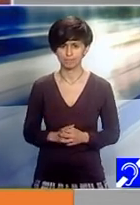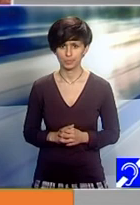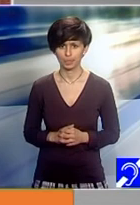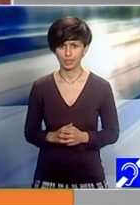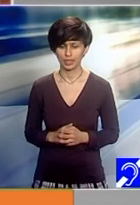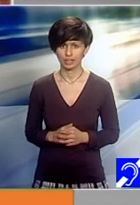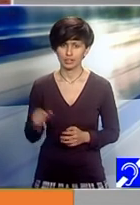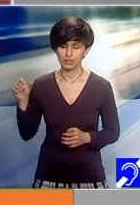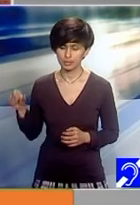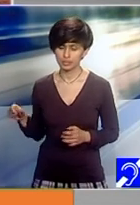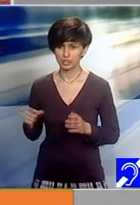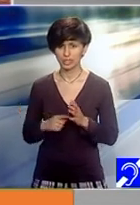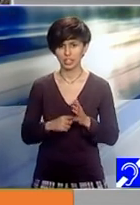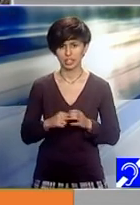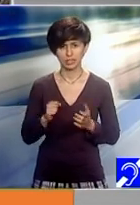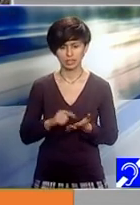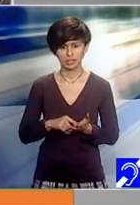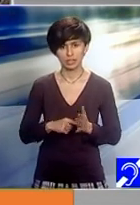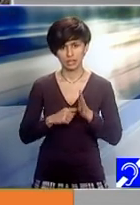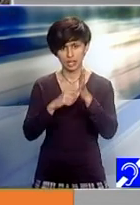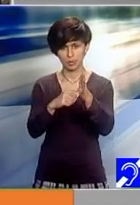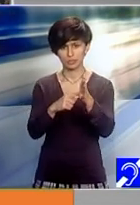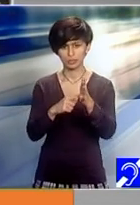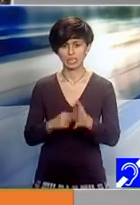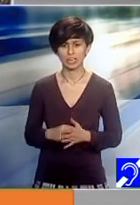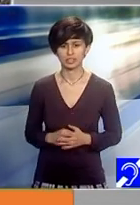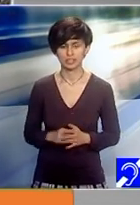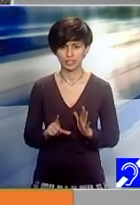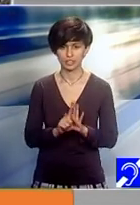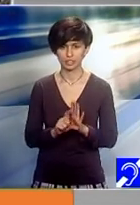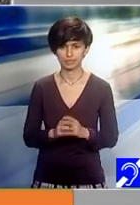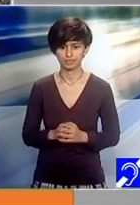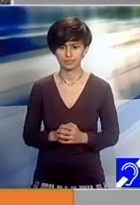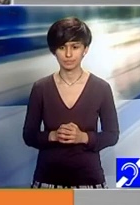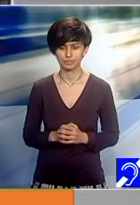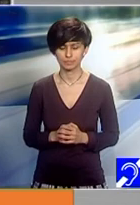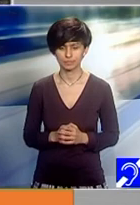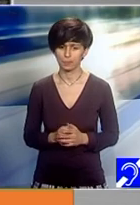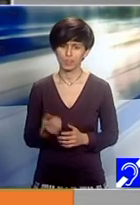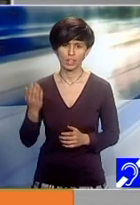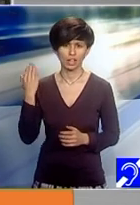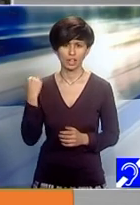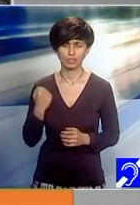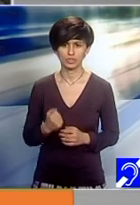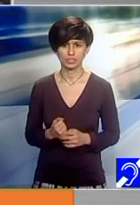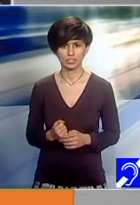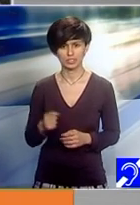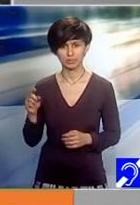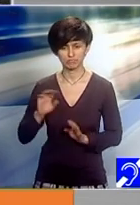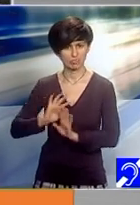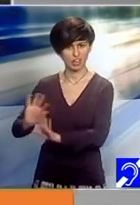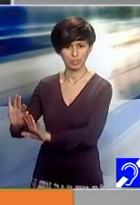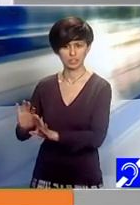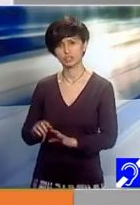cel care a fost publicat pe media, da. Da, care a fost abandonat. A fost abandonat, a fost retras. Noi speram totuși ca o